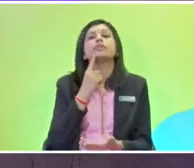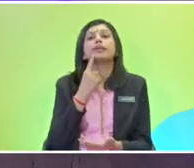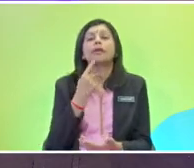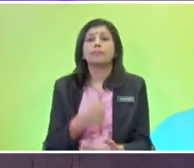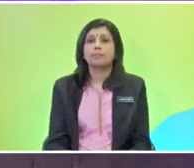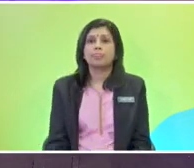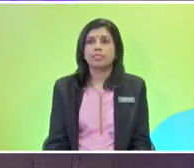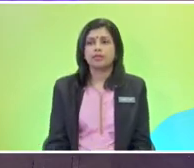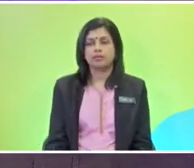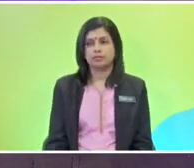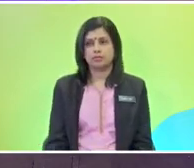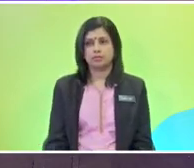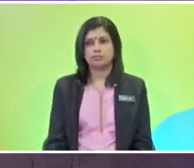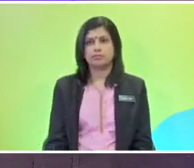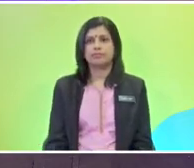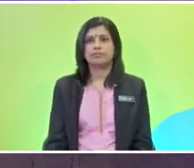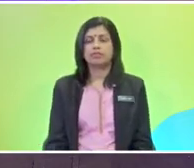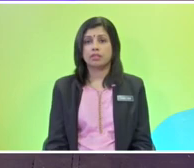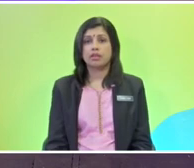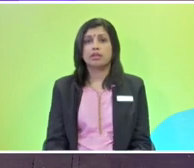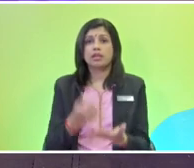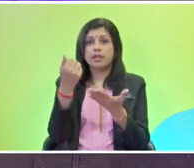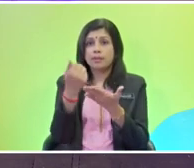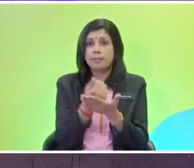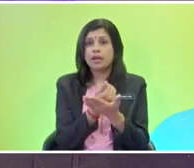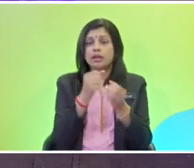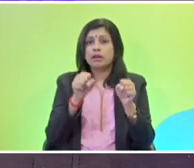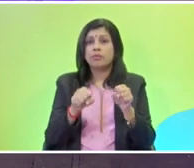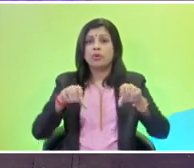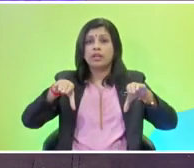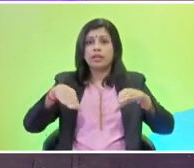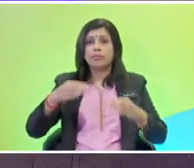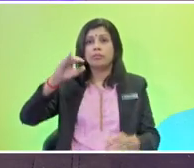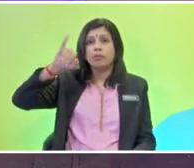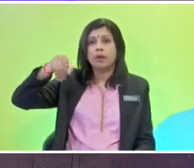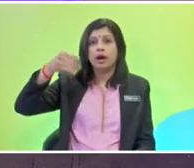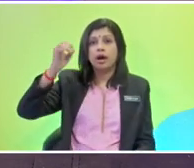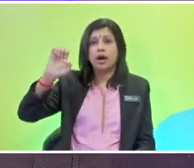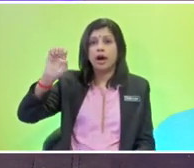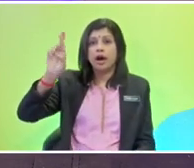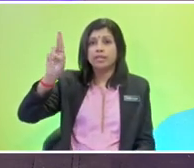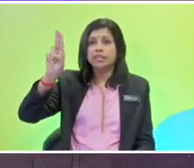hijau kita potong-potong boleh buat jeruk cikgu. Yes, betul Din. Okey Din.